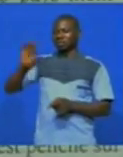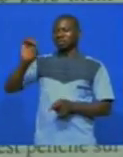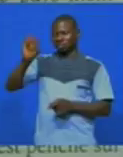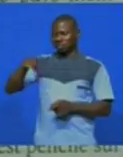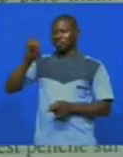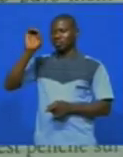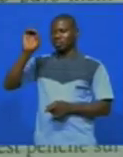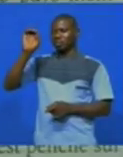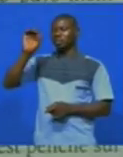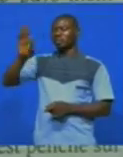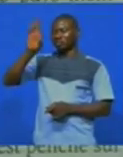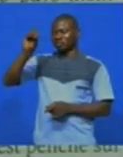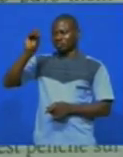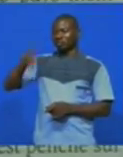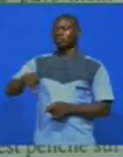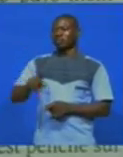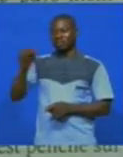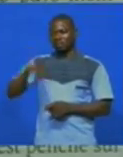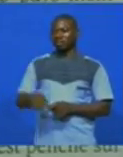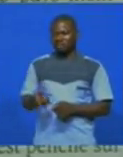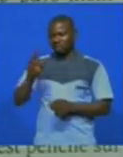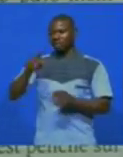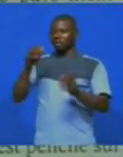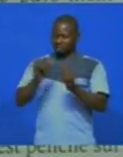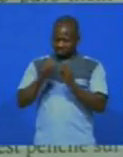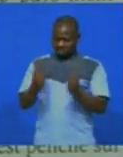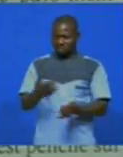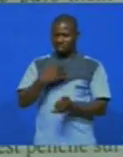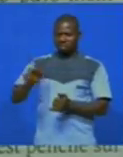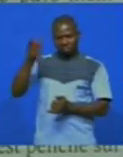les politiciens soient toujours sur la même longueur d'onde en termes